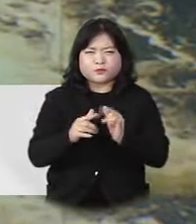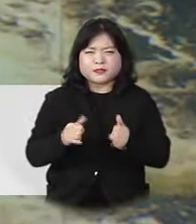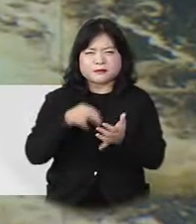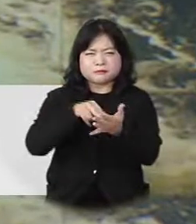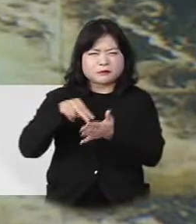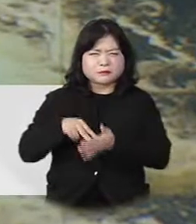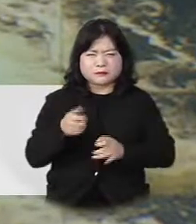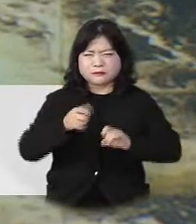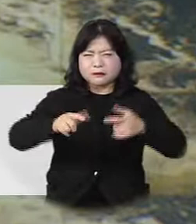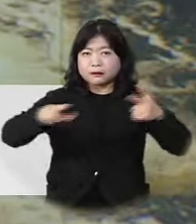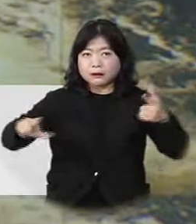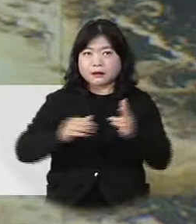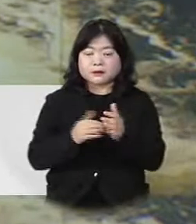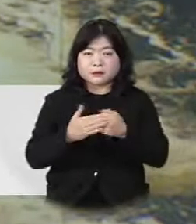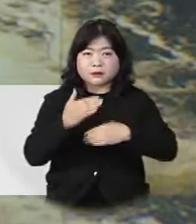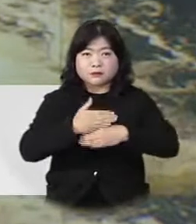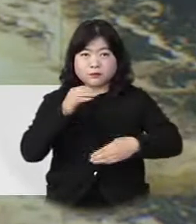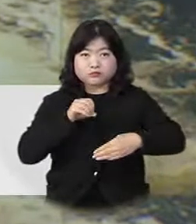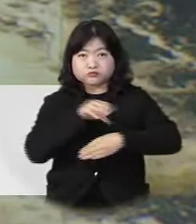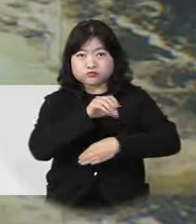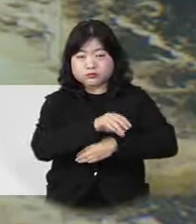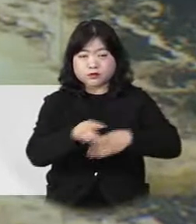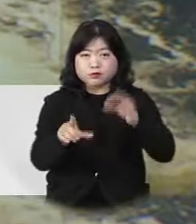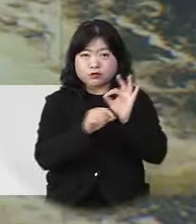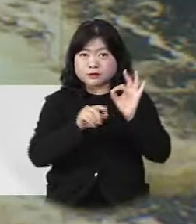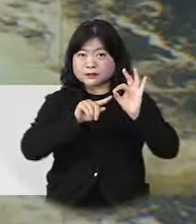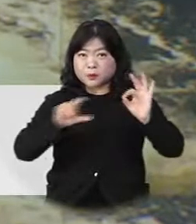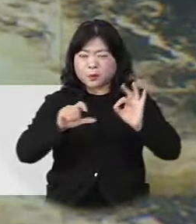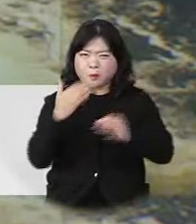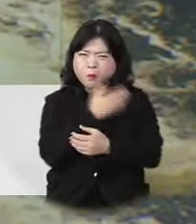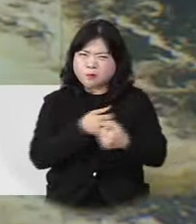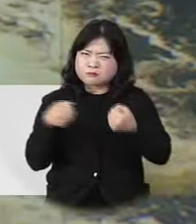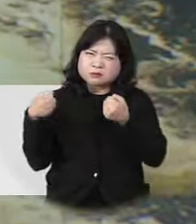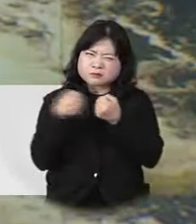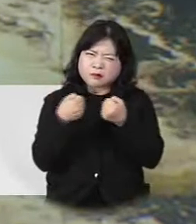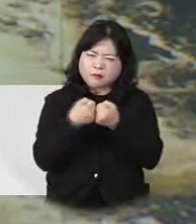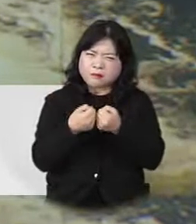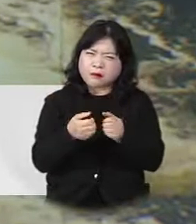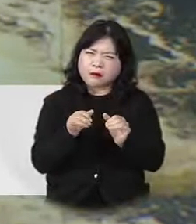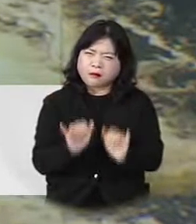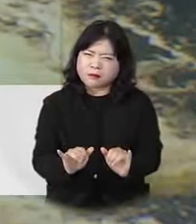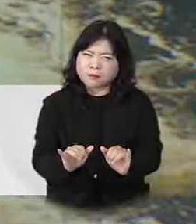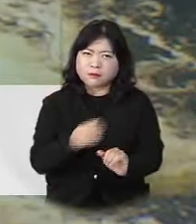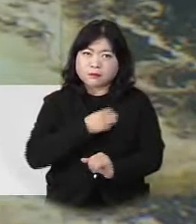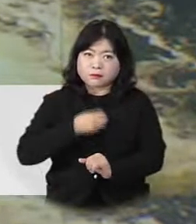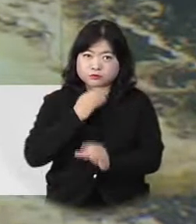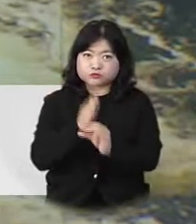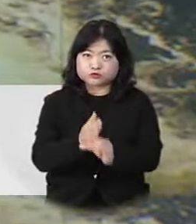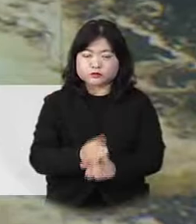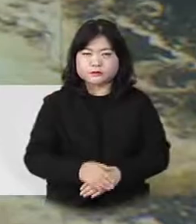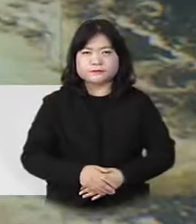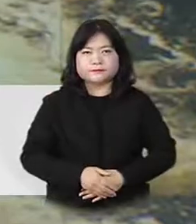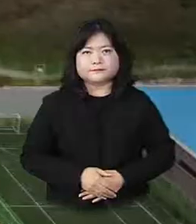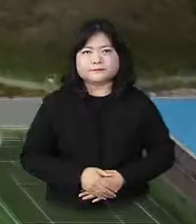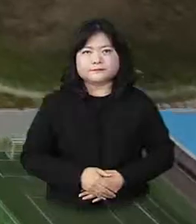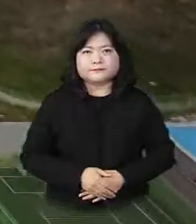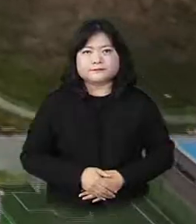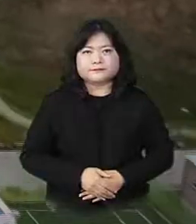제각각이어서 댐 수문을 여는 오는 15일 물리적 충돌까지 우려됩니다. 서은진 기자가 취재했습니다.